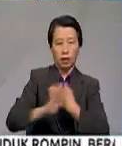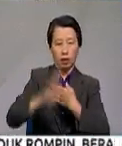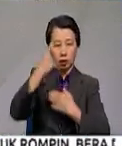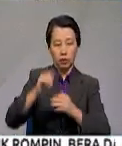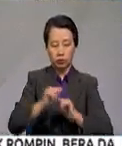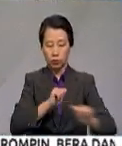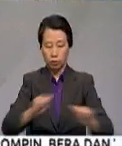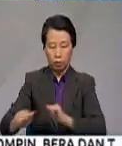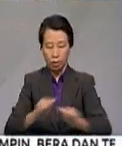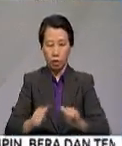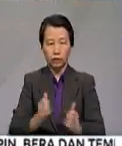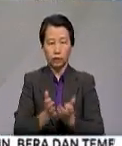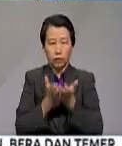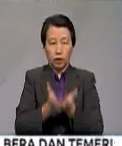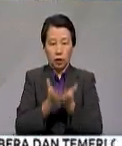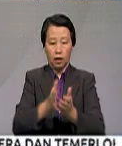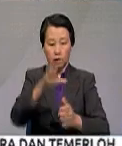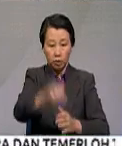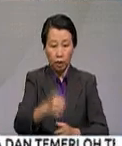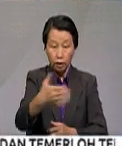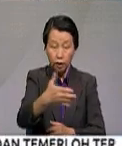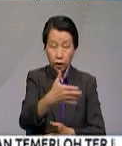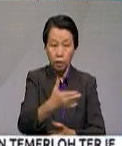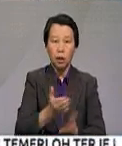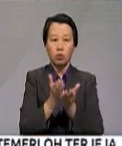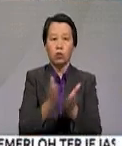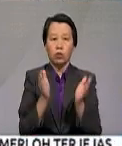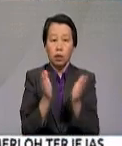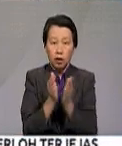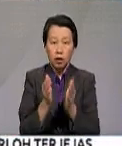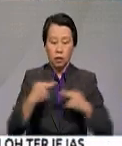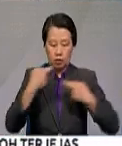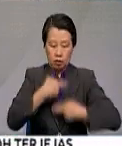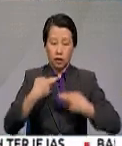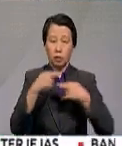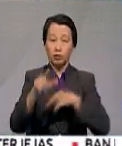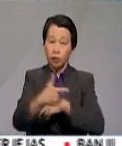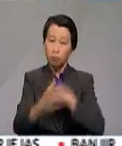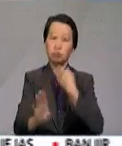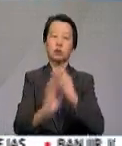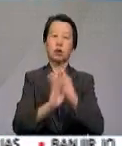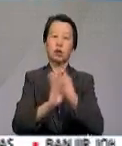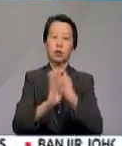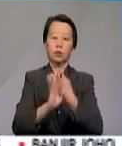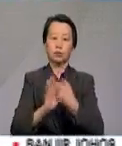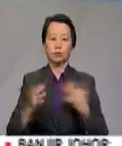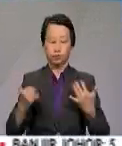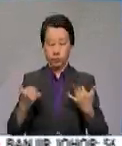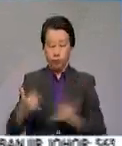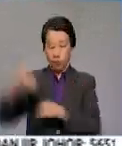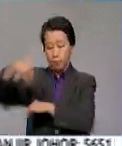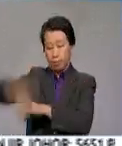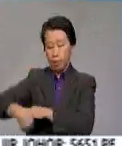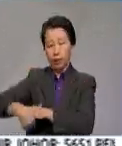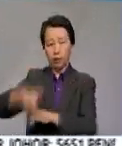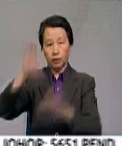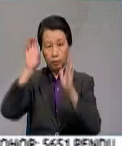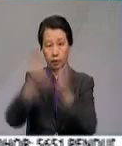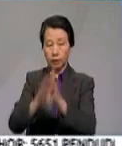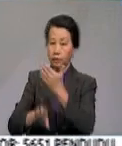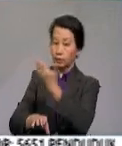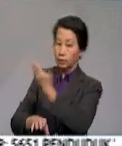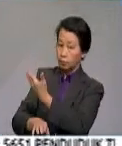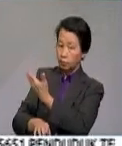semua aktiviti perkapalan, menangkap ikan, bubur kecil dan juga rekreasi laut. Pada malam ini, melalui paparan imej gema radar